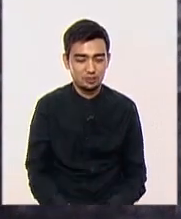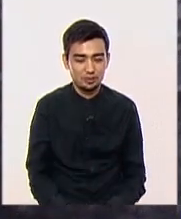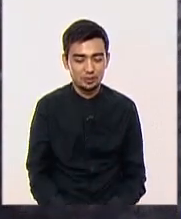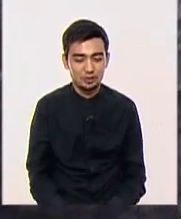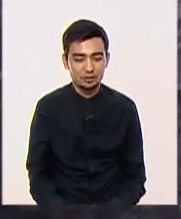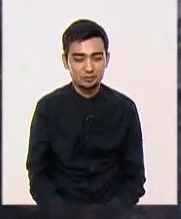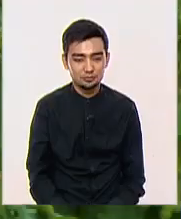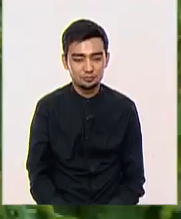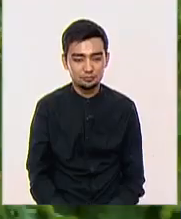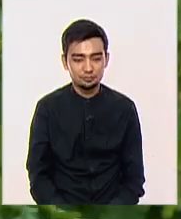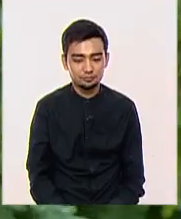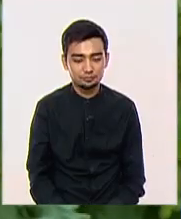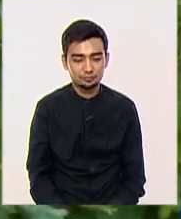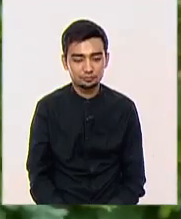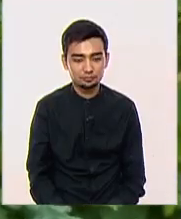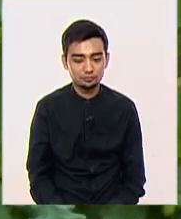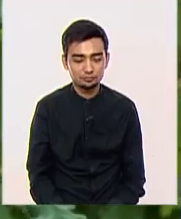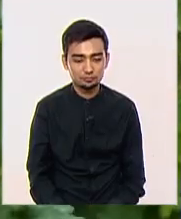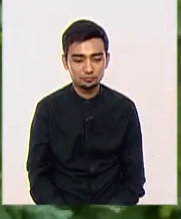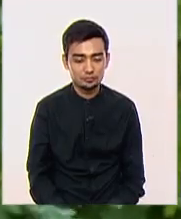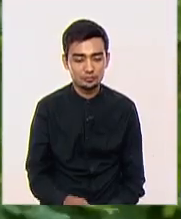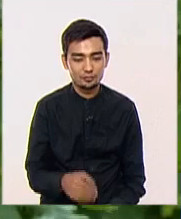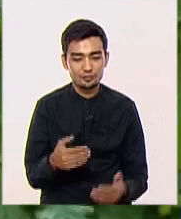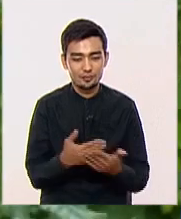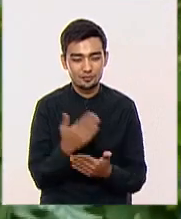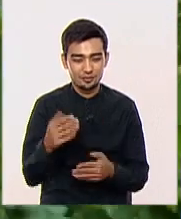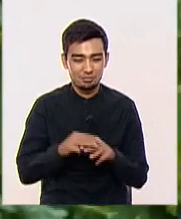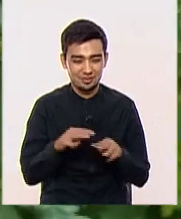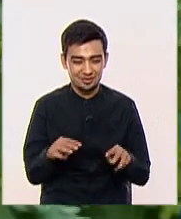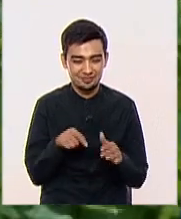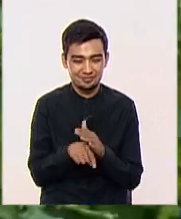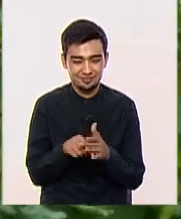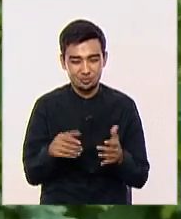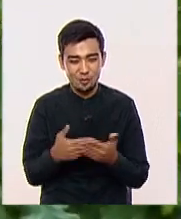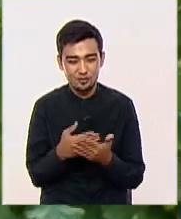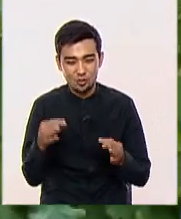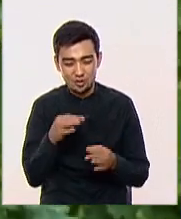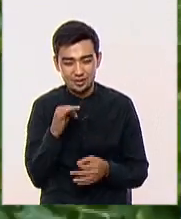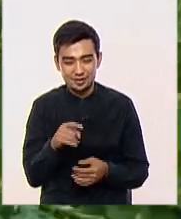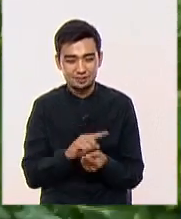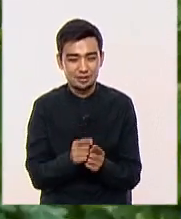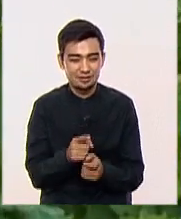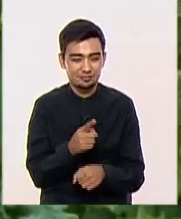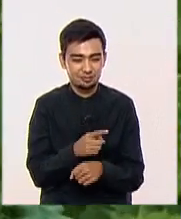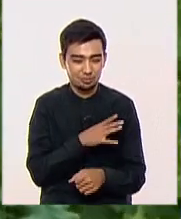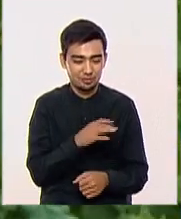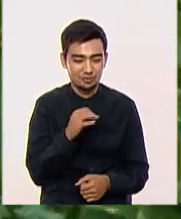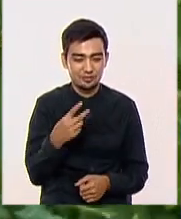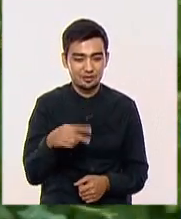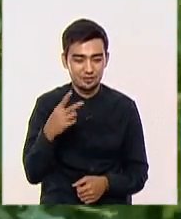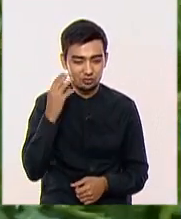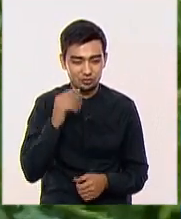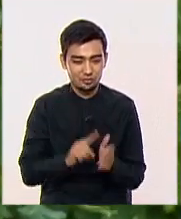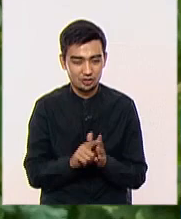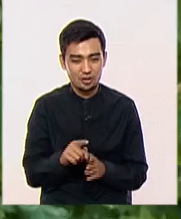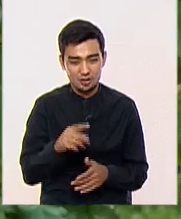Серікбекұлы толығырақ. Ақпарат министрлігінің өкілеттігіне өзгеріс енгізетін қаулыға 22 шілде күні үкімет